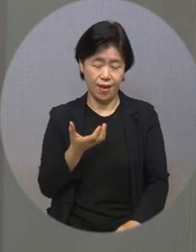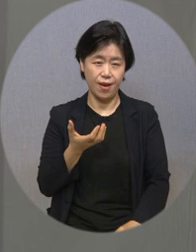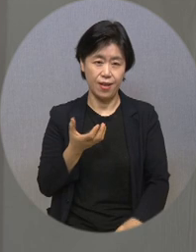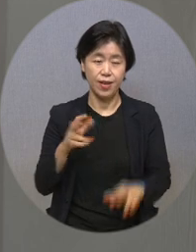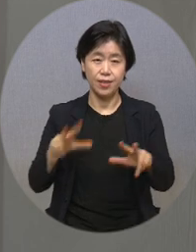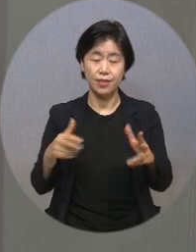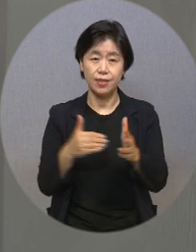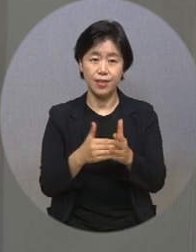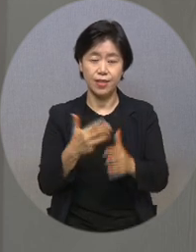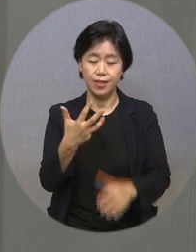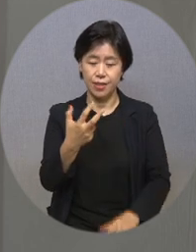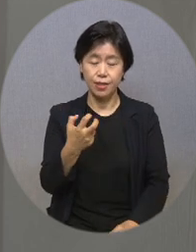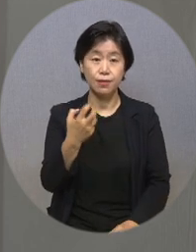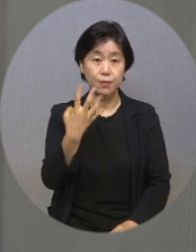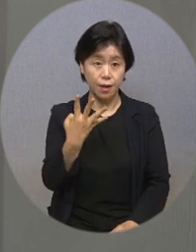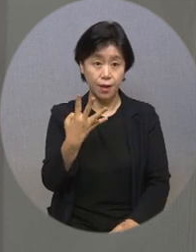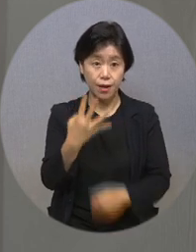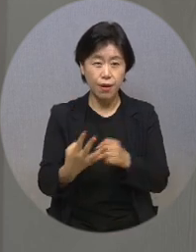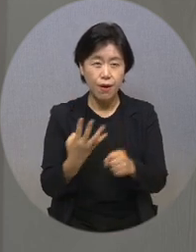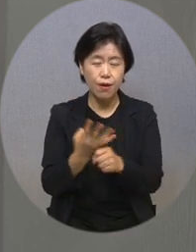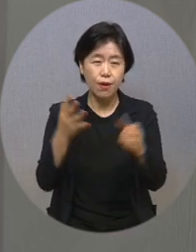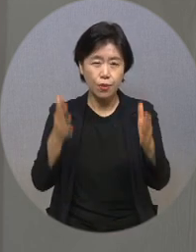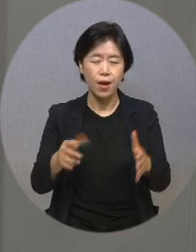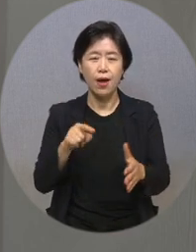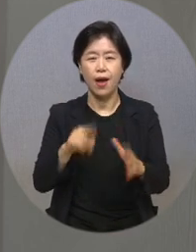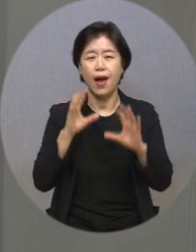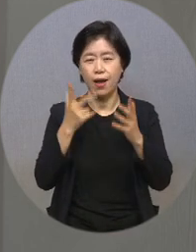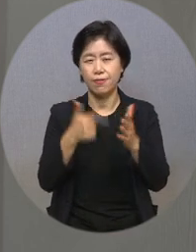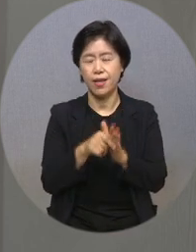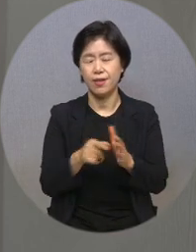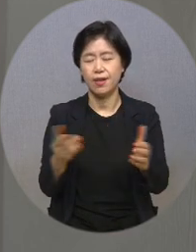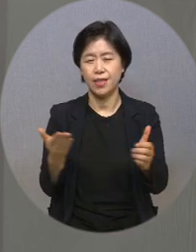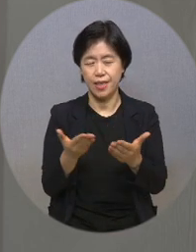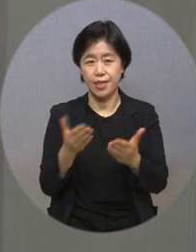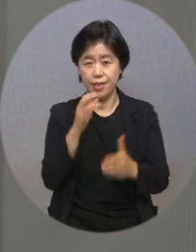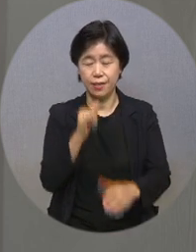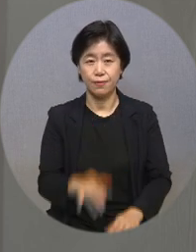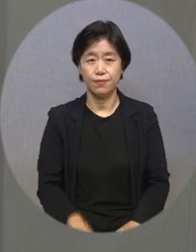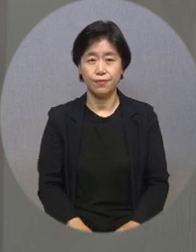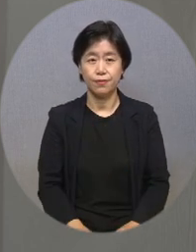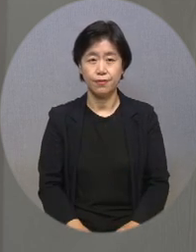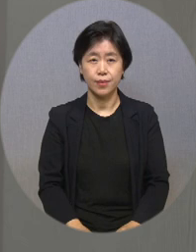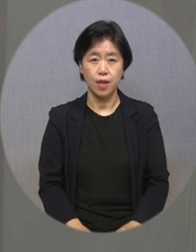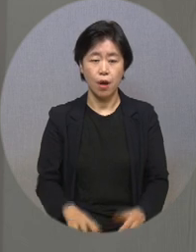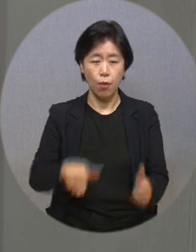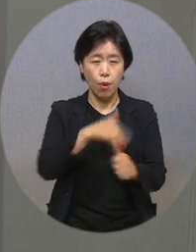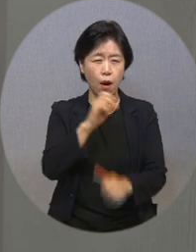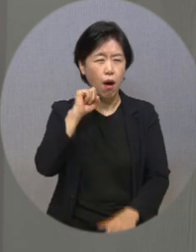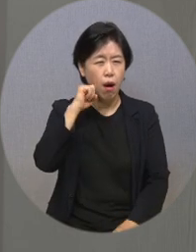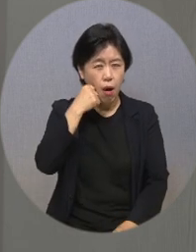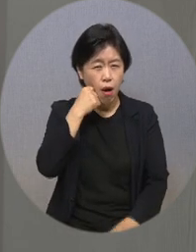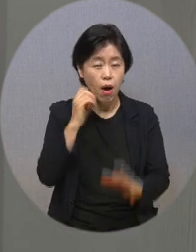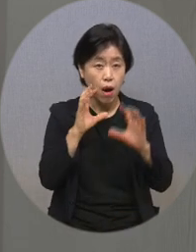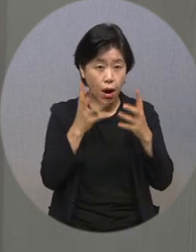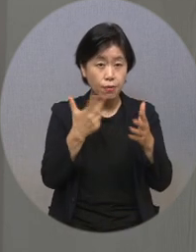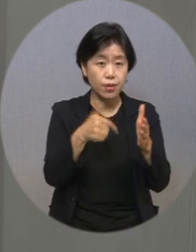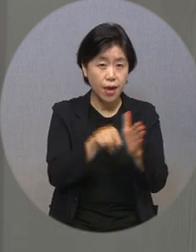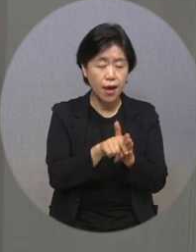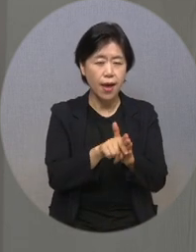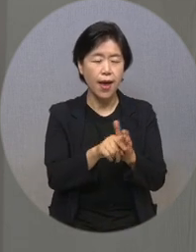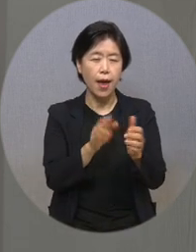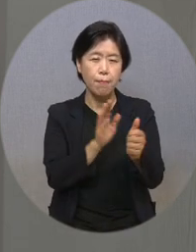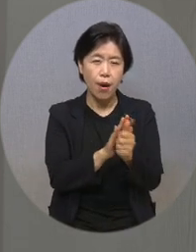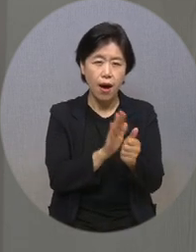사실 이전에는 대부분이 빈곤으로 어려움을 겪고 있는 아이들한테 학습이나 주거 또 의료